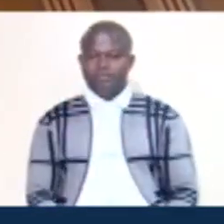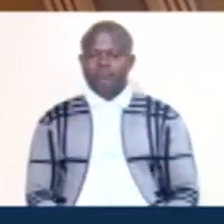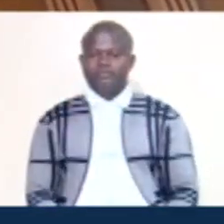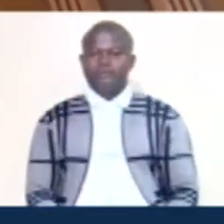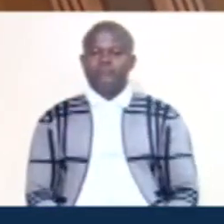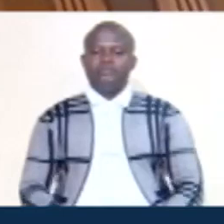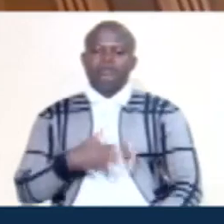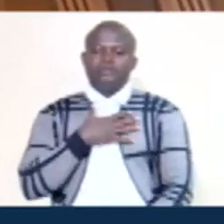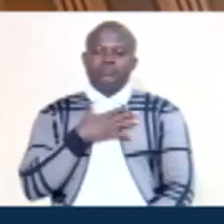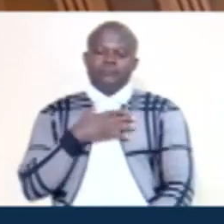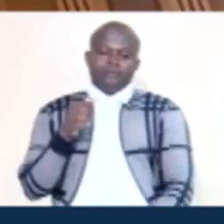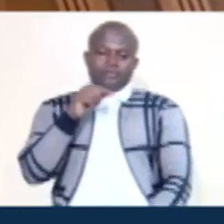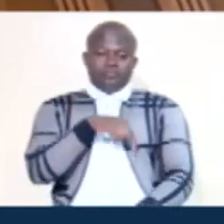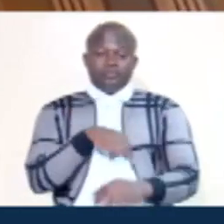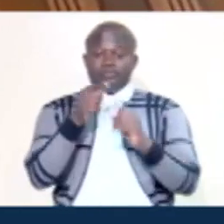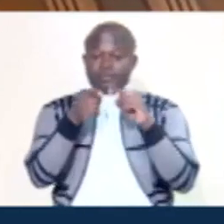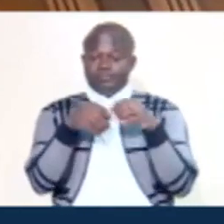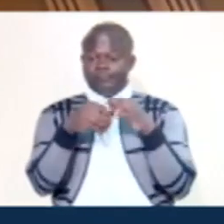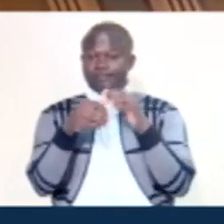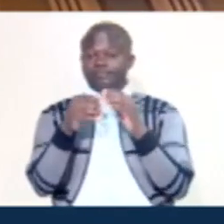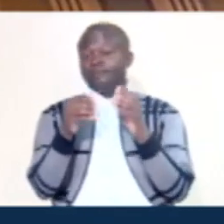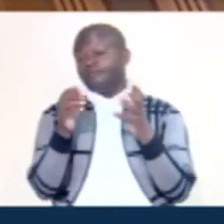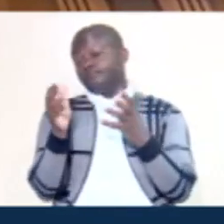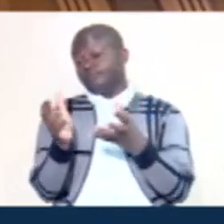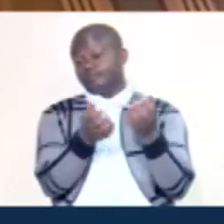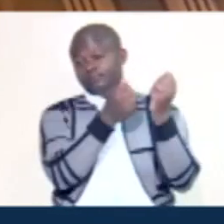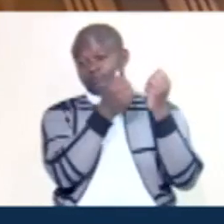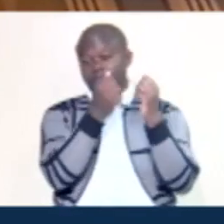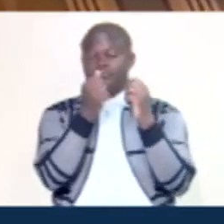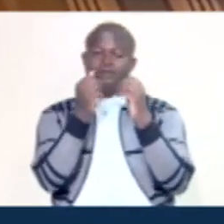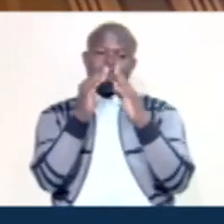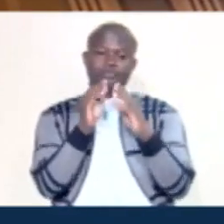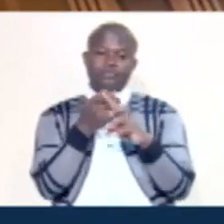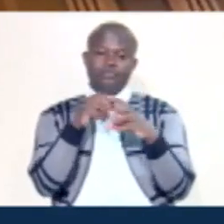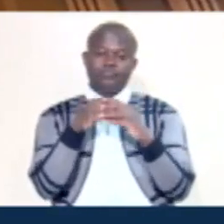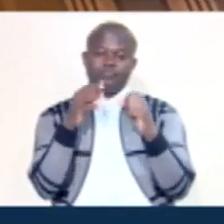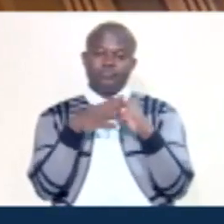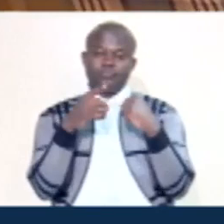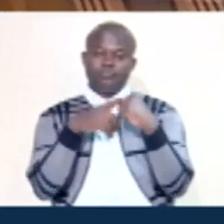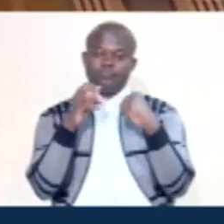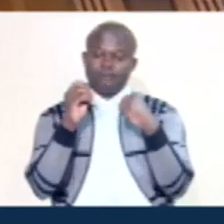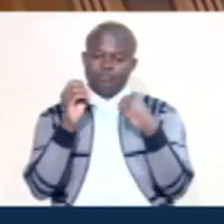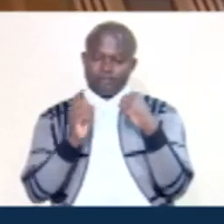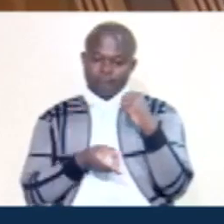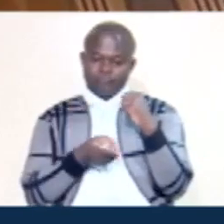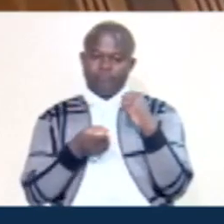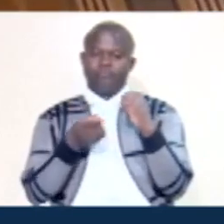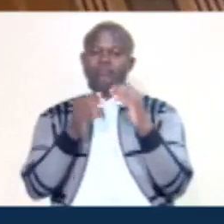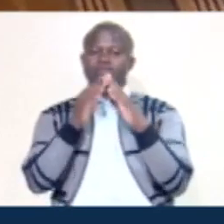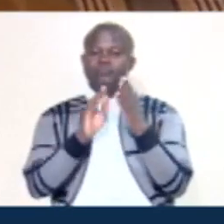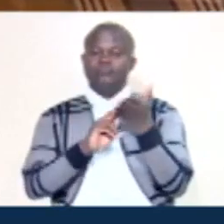naje kugaruka rero nsanga amazu yanjye barayatwaye namazu yavagamo 960,000 amazu nayo